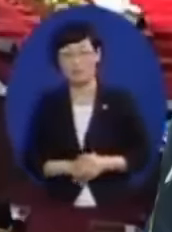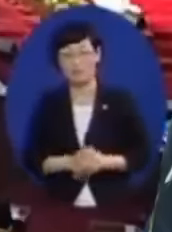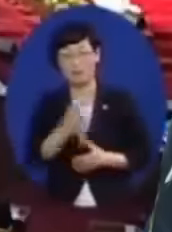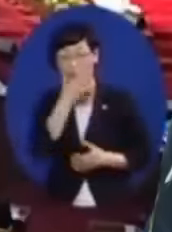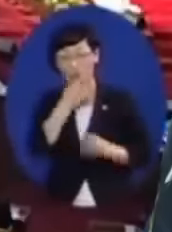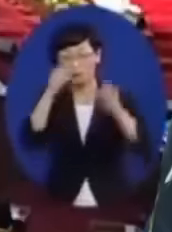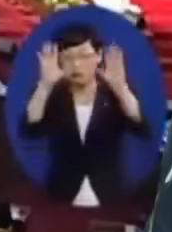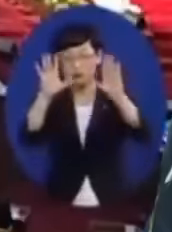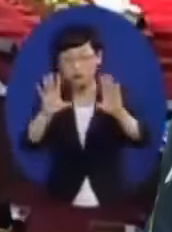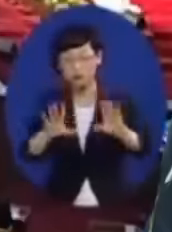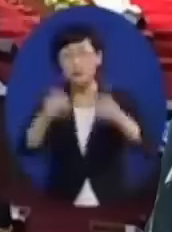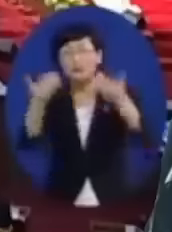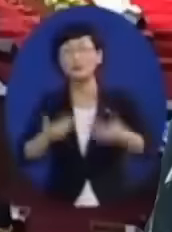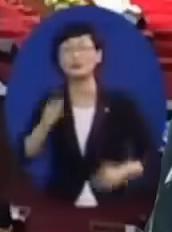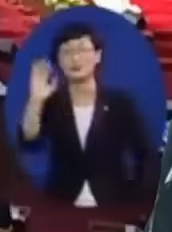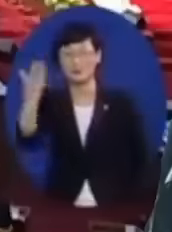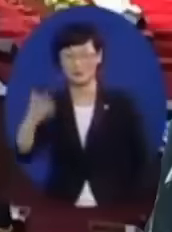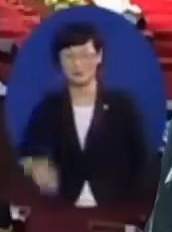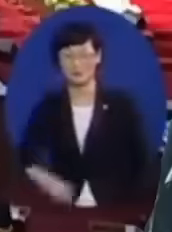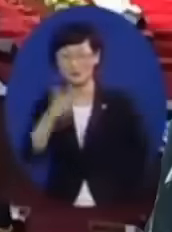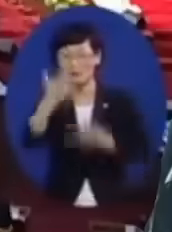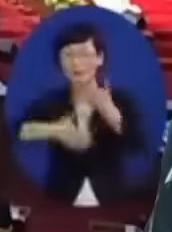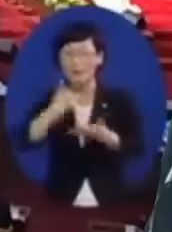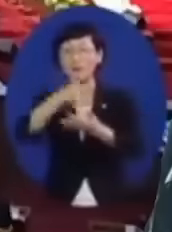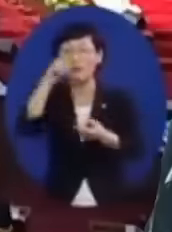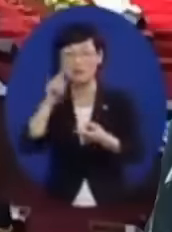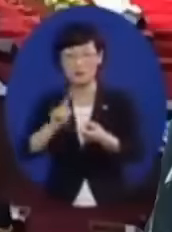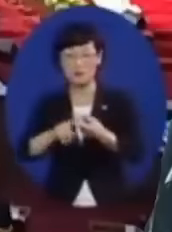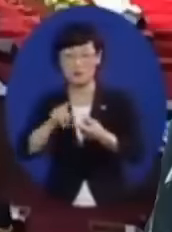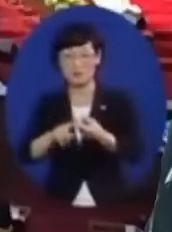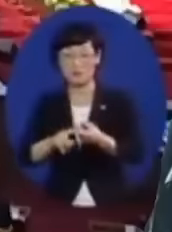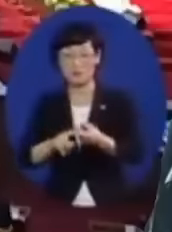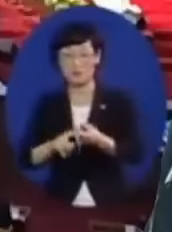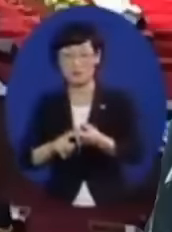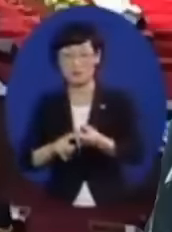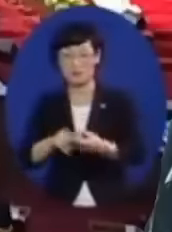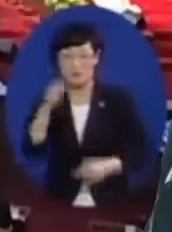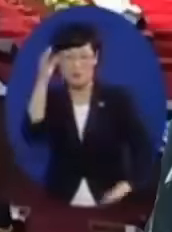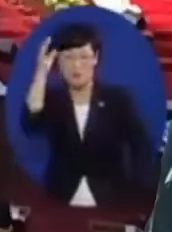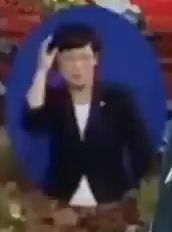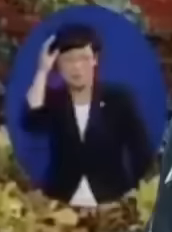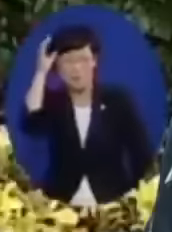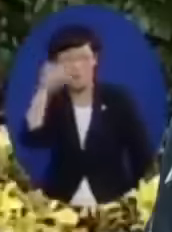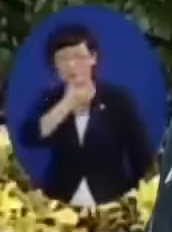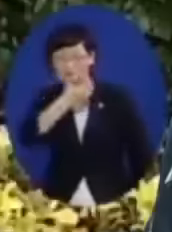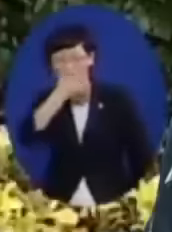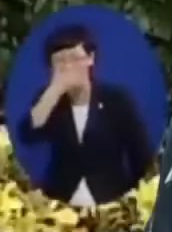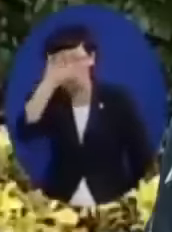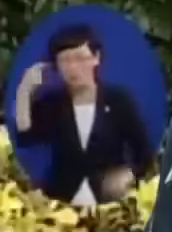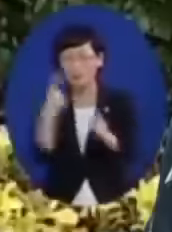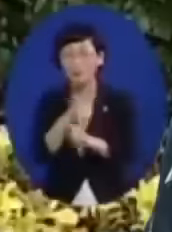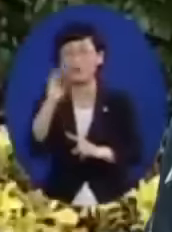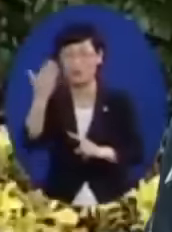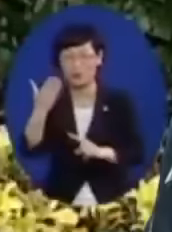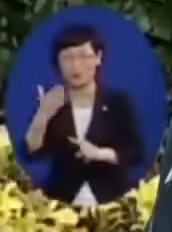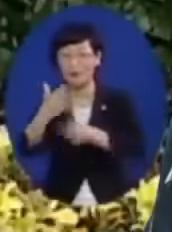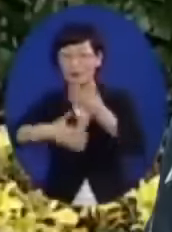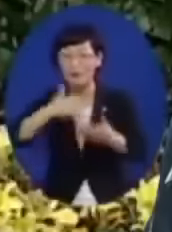축복을 주시는 것입니다. 하나님에 대한 기대와 꿈이 달라질 뿐이라